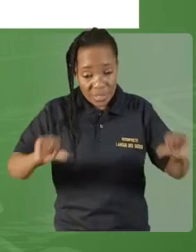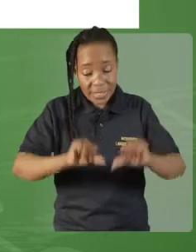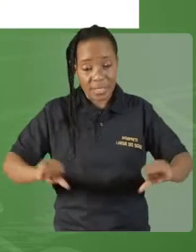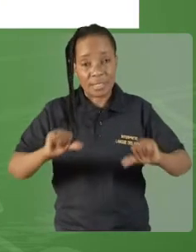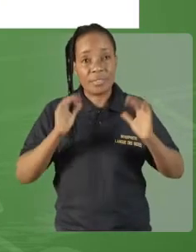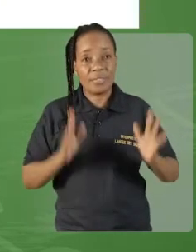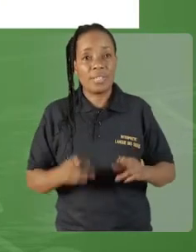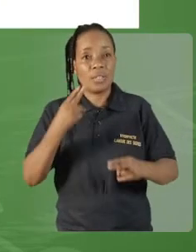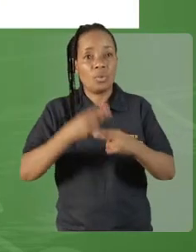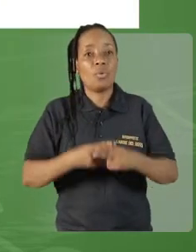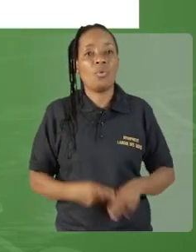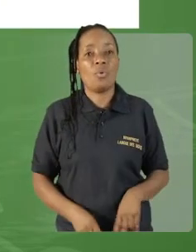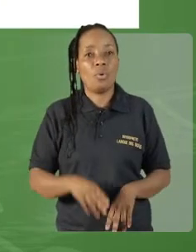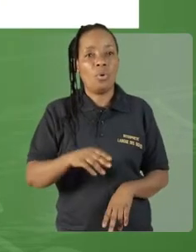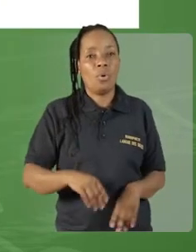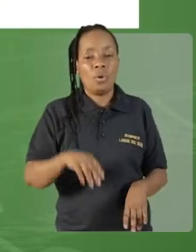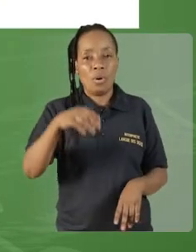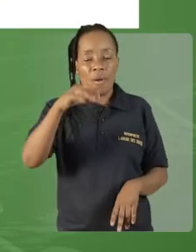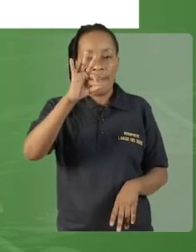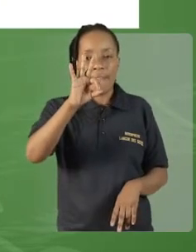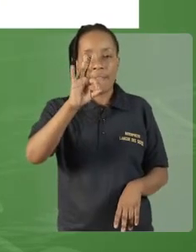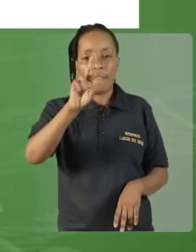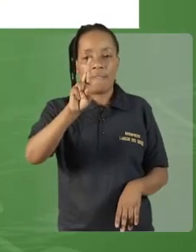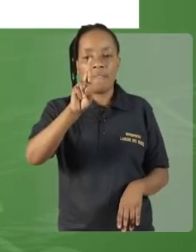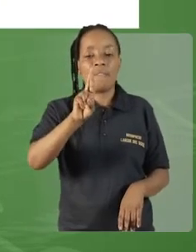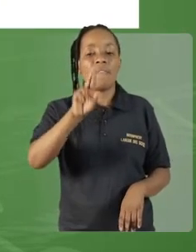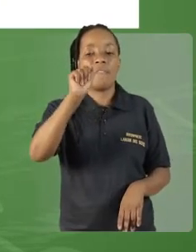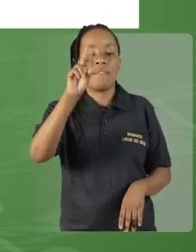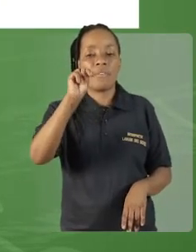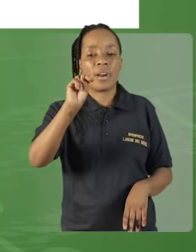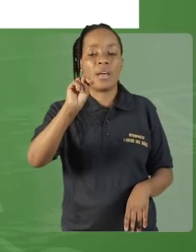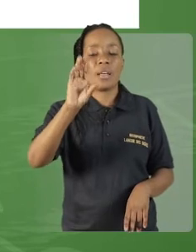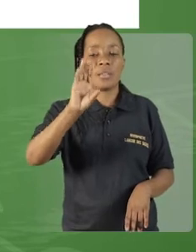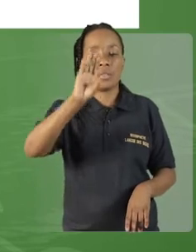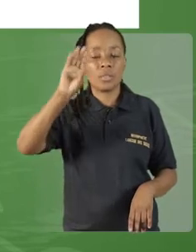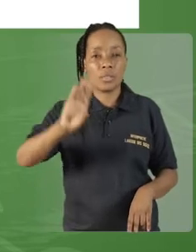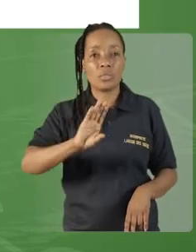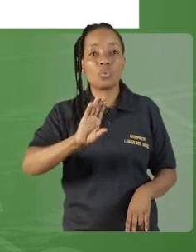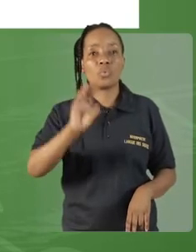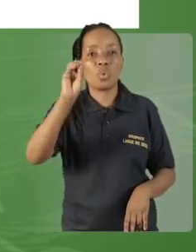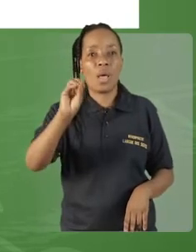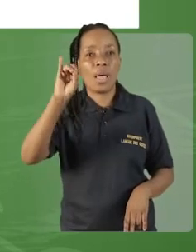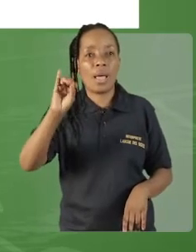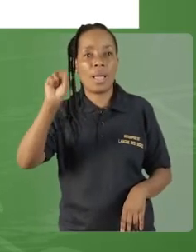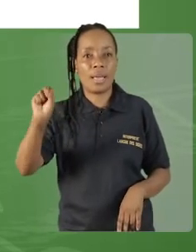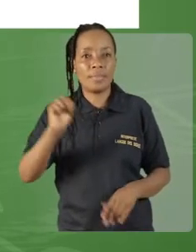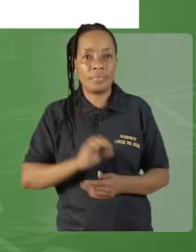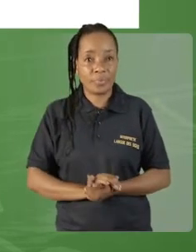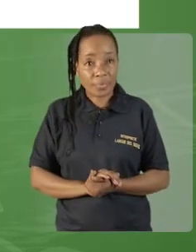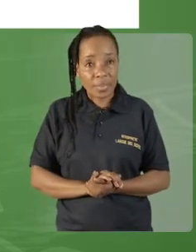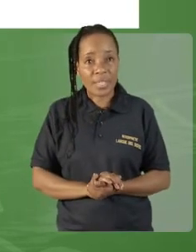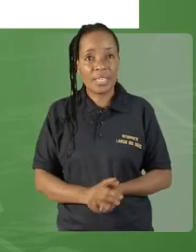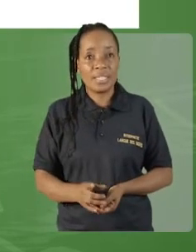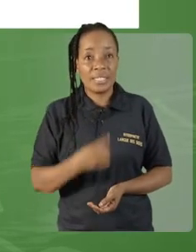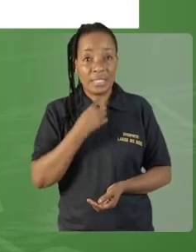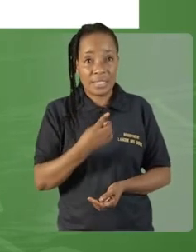en tant que scientifique, a raison de dire, à certains égards, mythe et